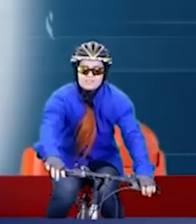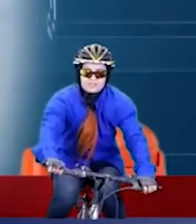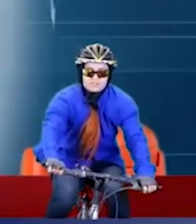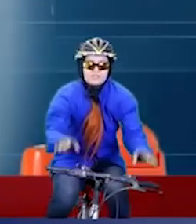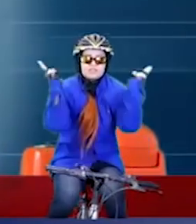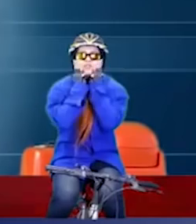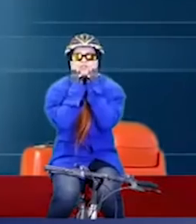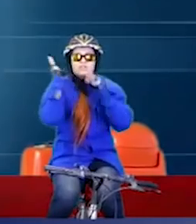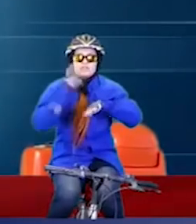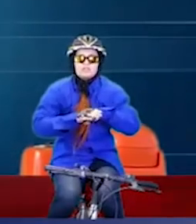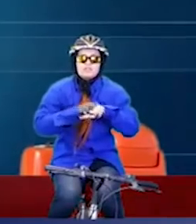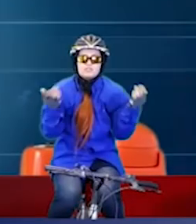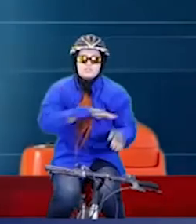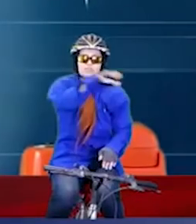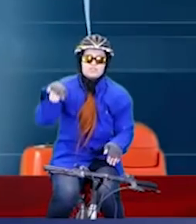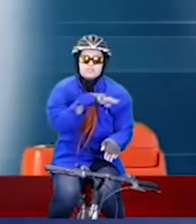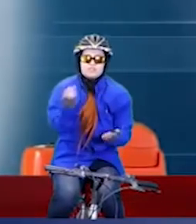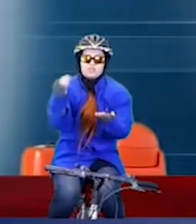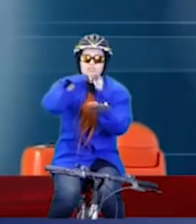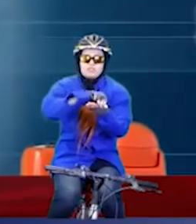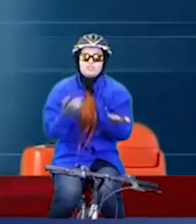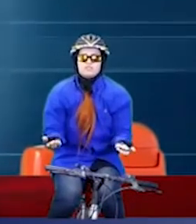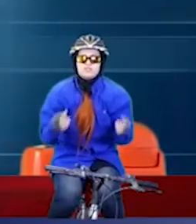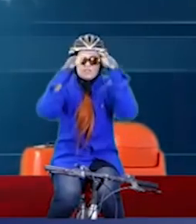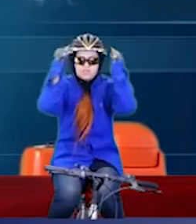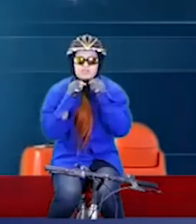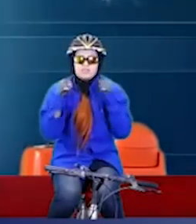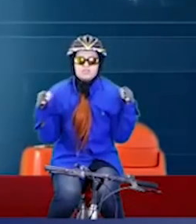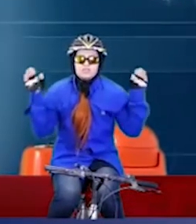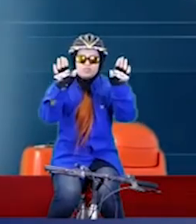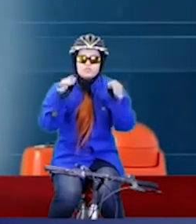کرد. سازمان بای خاک عالم کشور نیز افزود